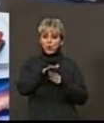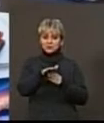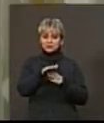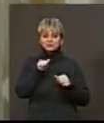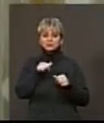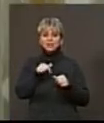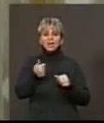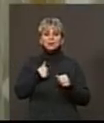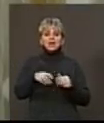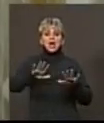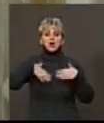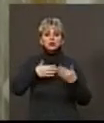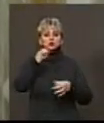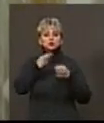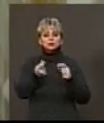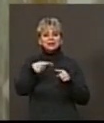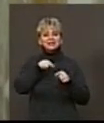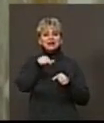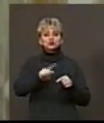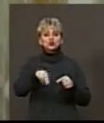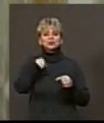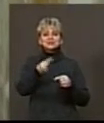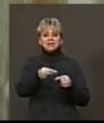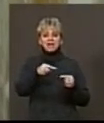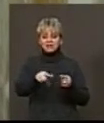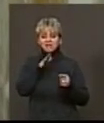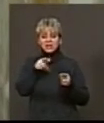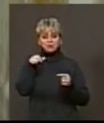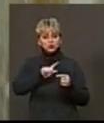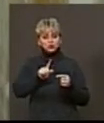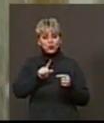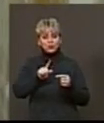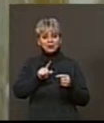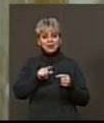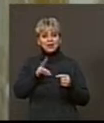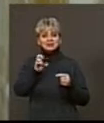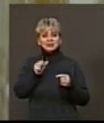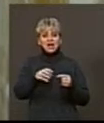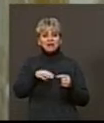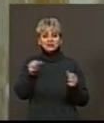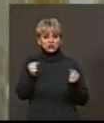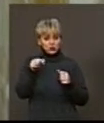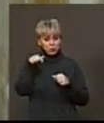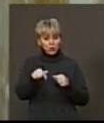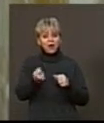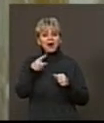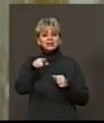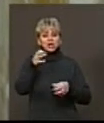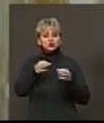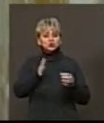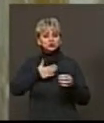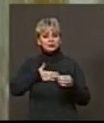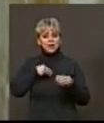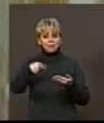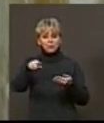полностью. Мы обращались в суд для того, чтобы просто дали отсрочку хотя бы на отопительный сезон. Однако суд нам